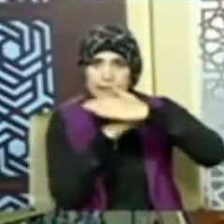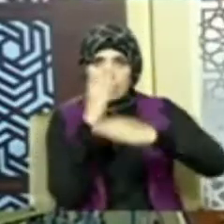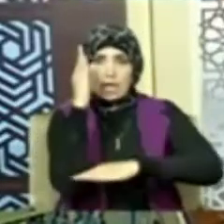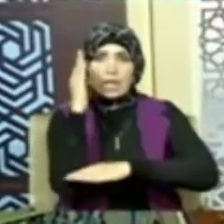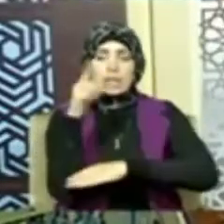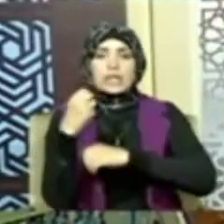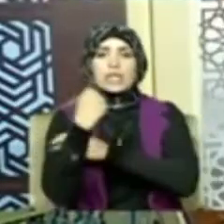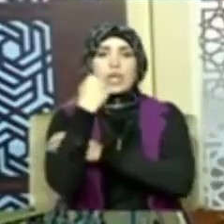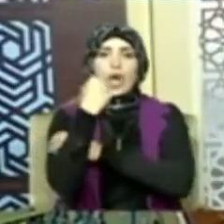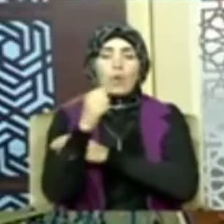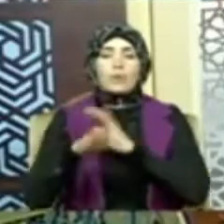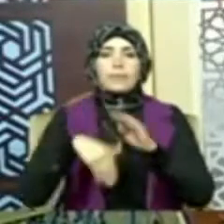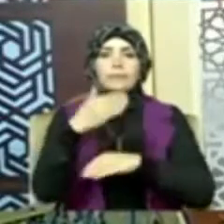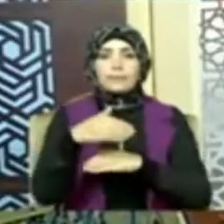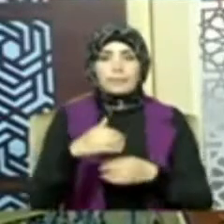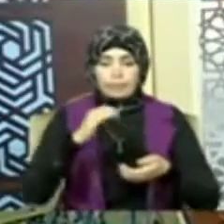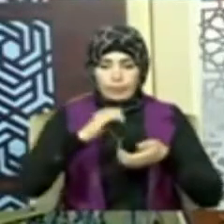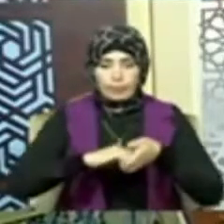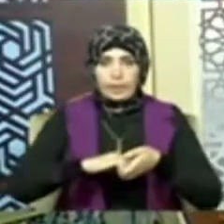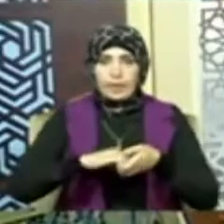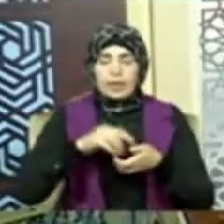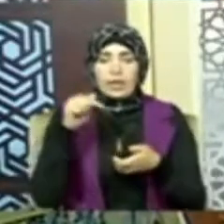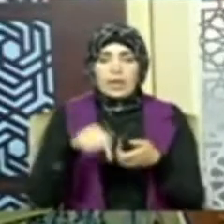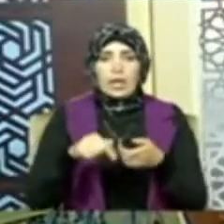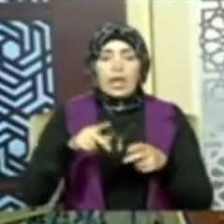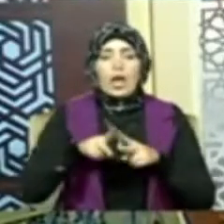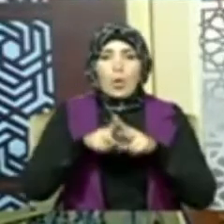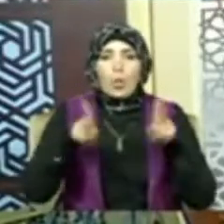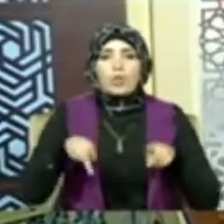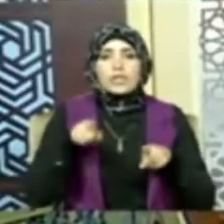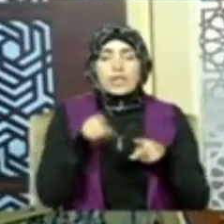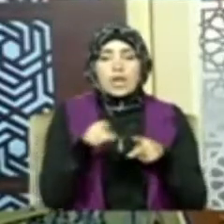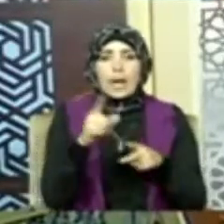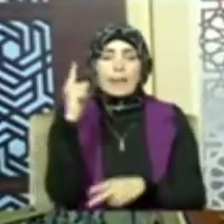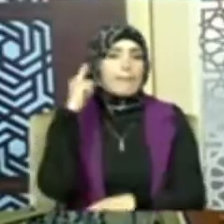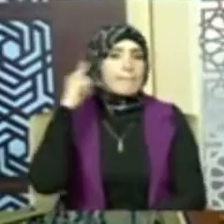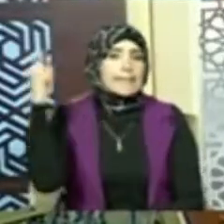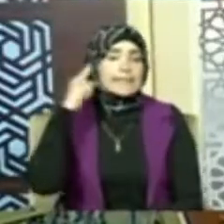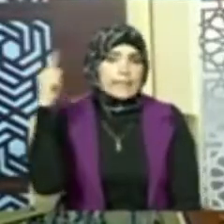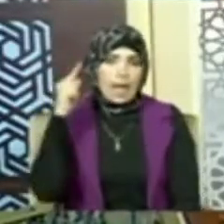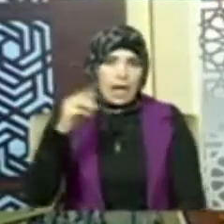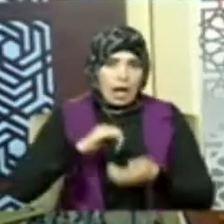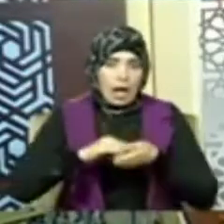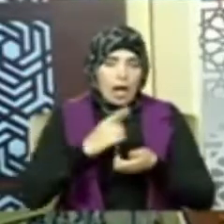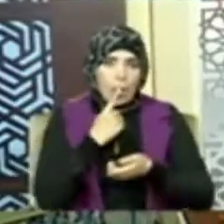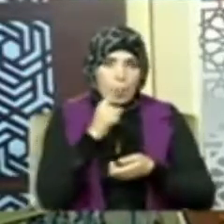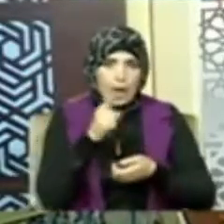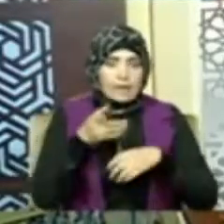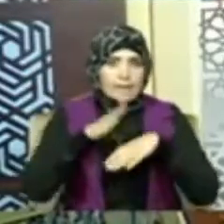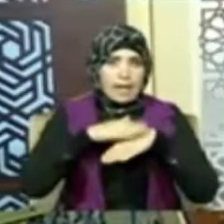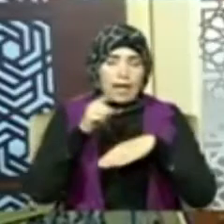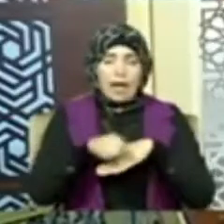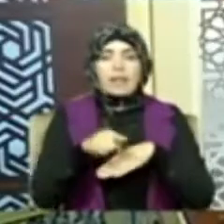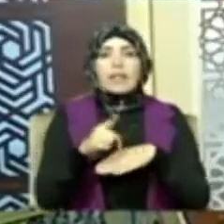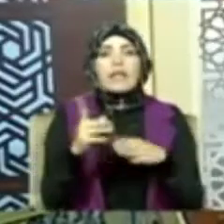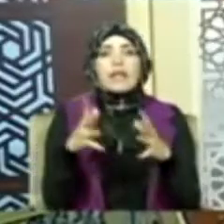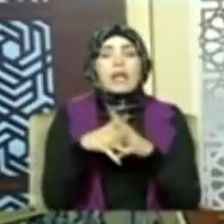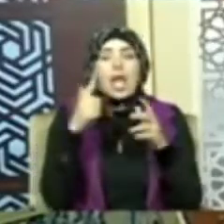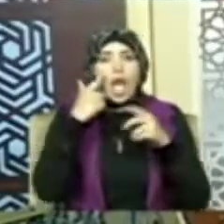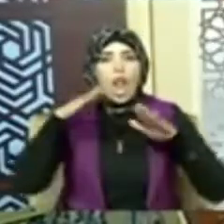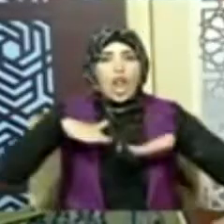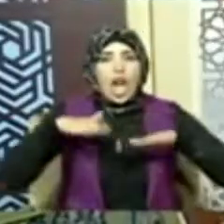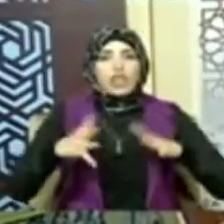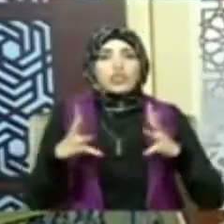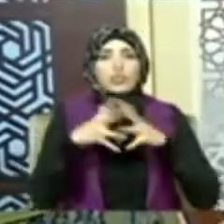كانت وثيقة المدينة في أعلى درجات التسامح وفقه العيش المشترك.